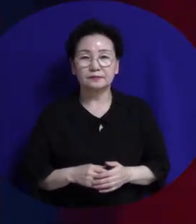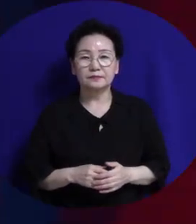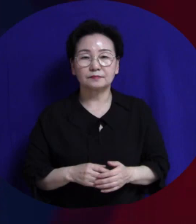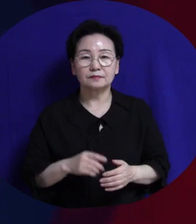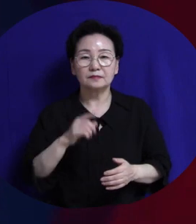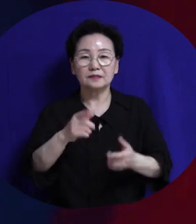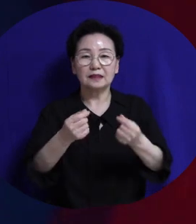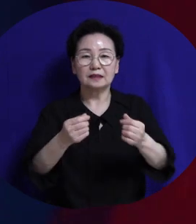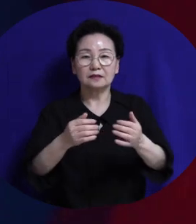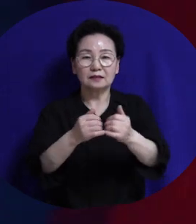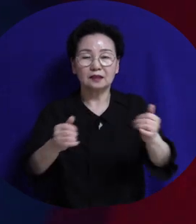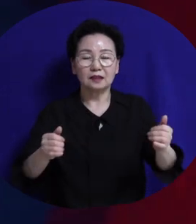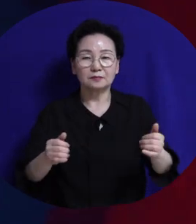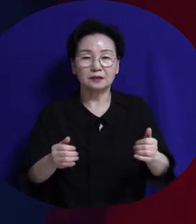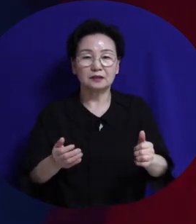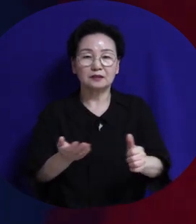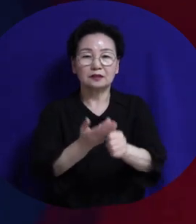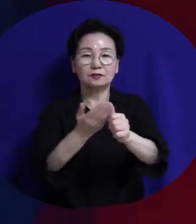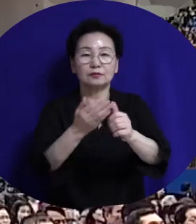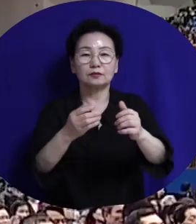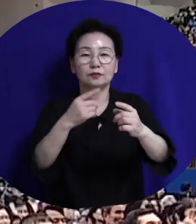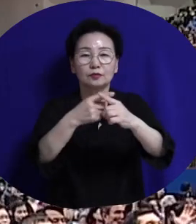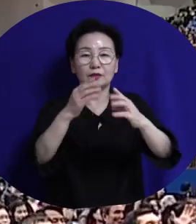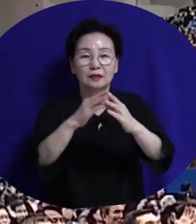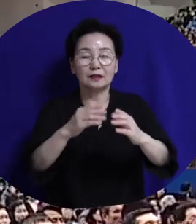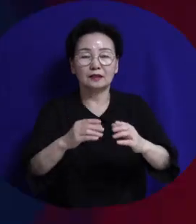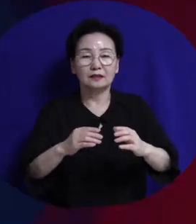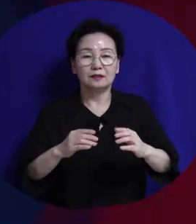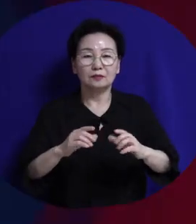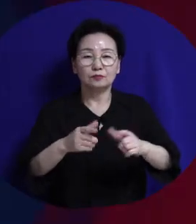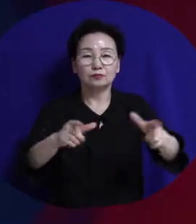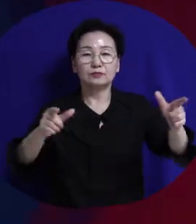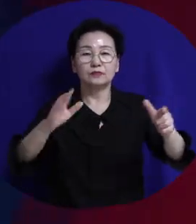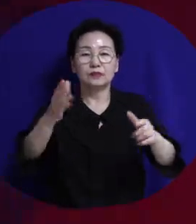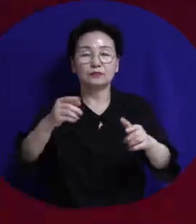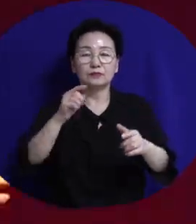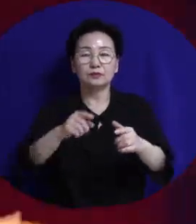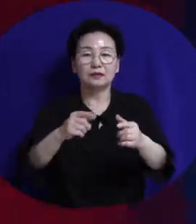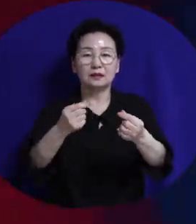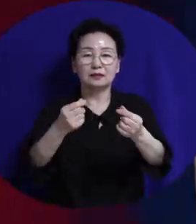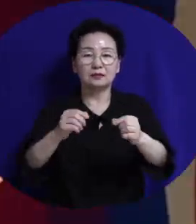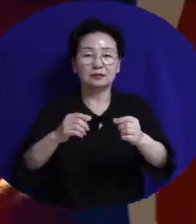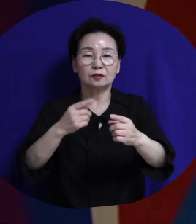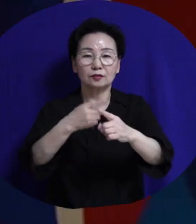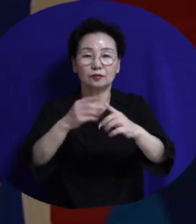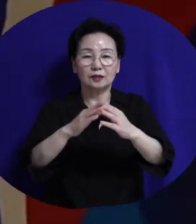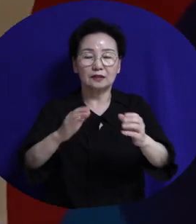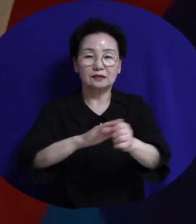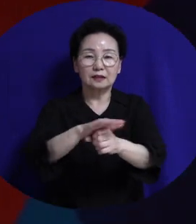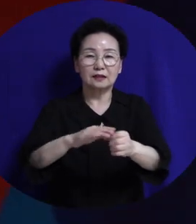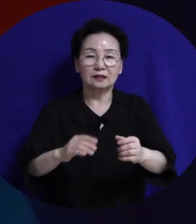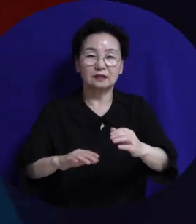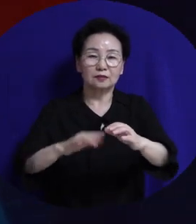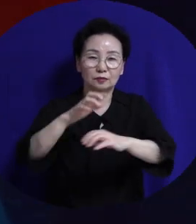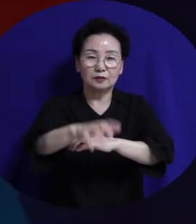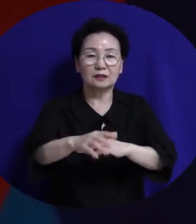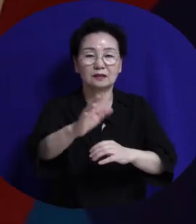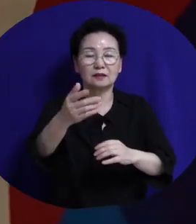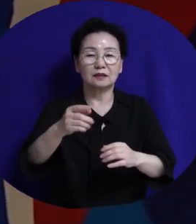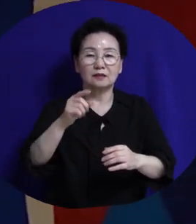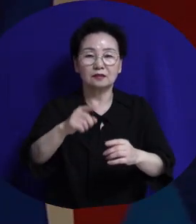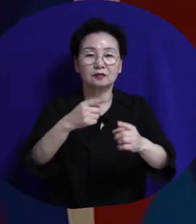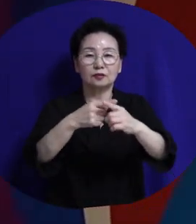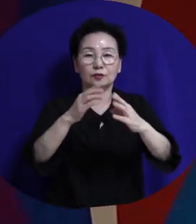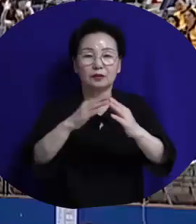그런 사람을 권장하는 교회가 부흥하는 걸 믿으면 두 손이야 그 교회가 사랑이 넘치는 걸 믿으면 벌써 그 교회가 사랑이 넘친다는 거죠. 그 교회에